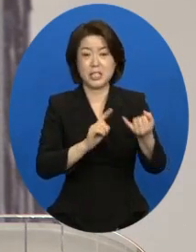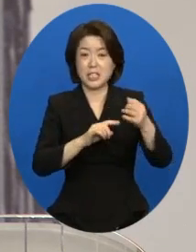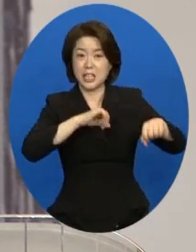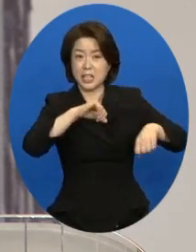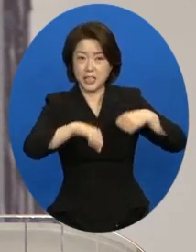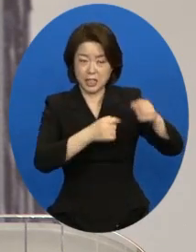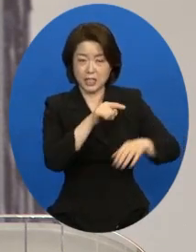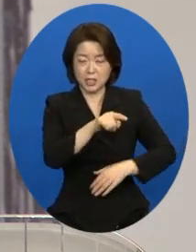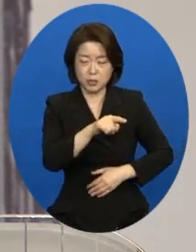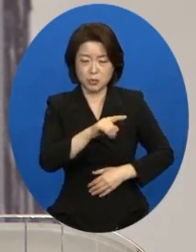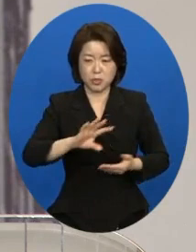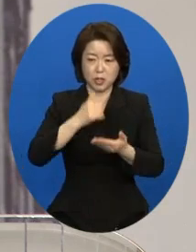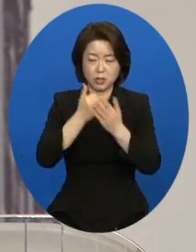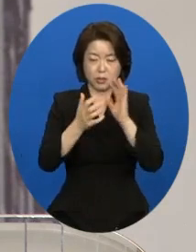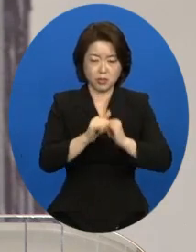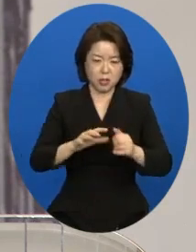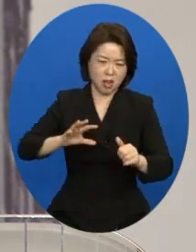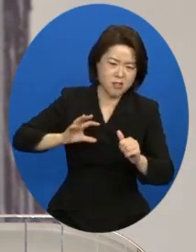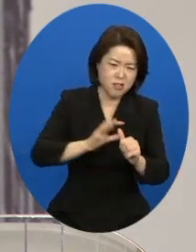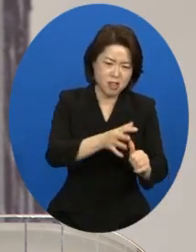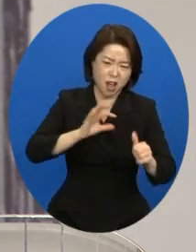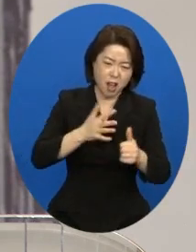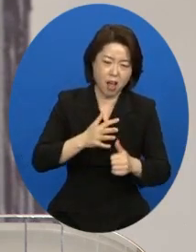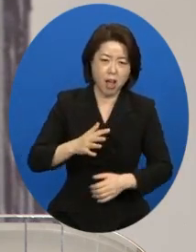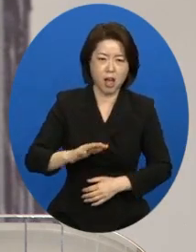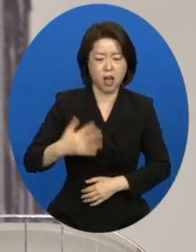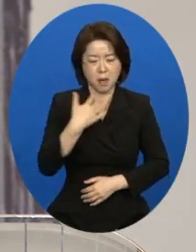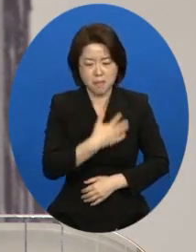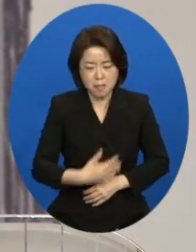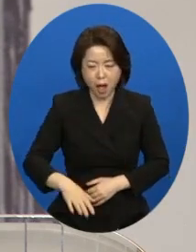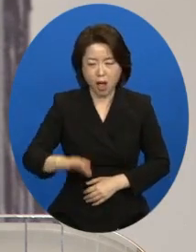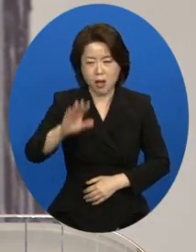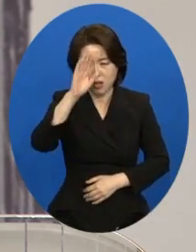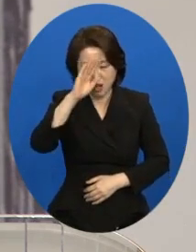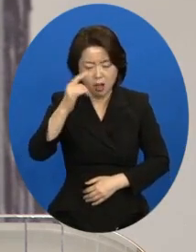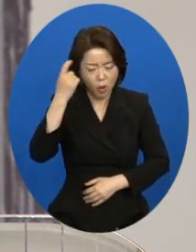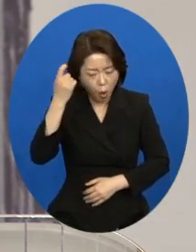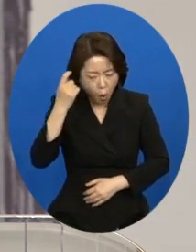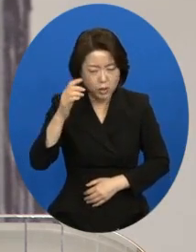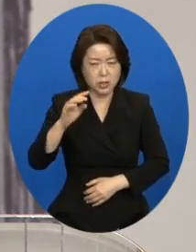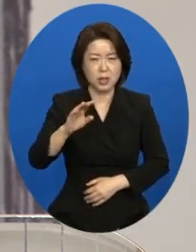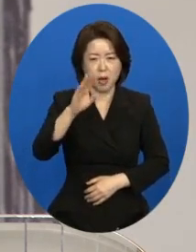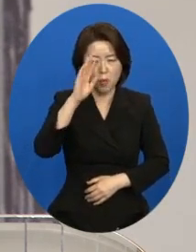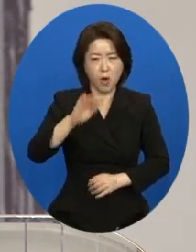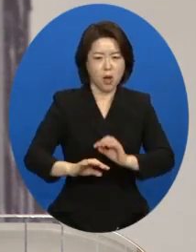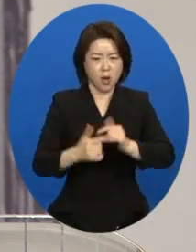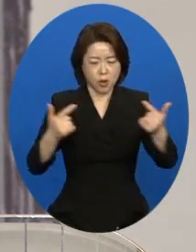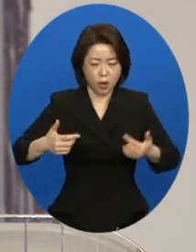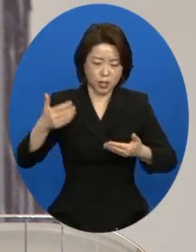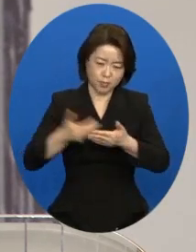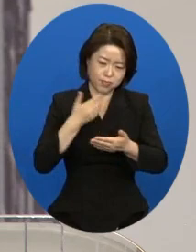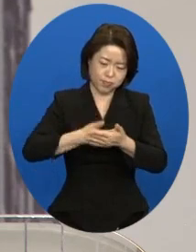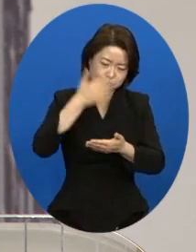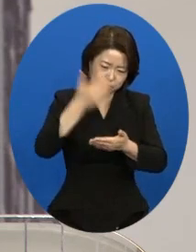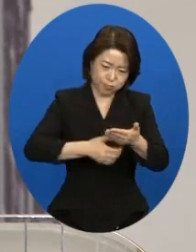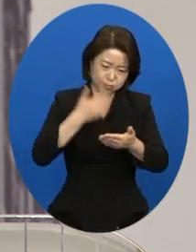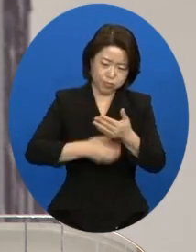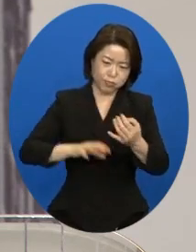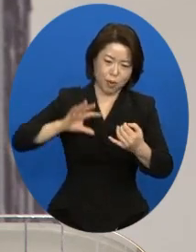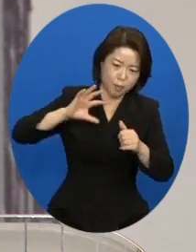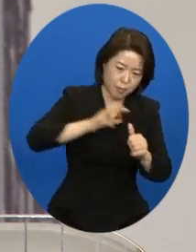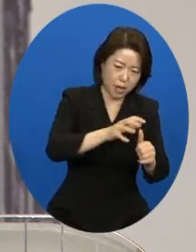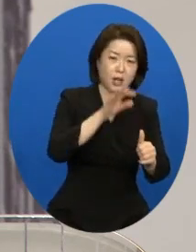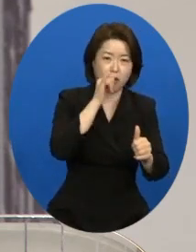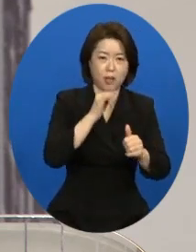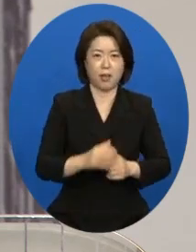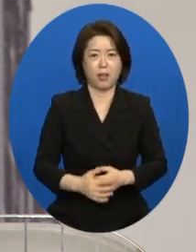그리스도인들이 핍박하는지 정신과 마음과 육체를 달아 없앨 정도로 그렇게 핍박을 하는 것이죠. 그래서